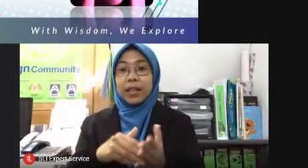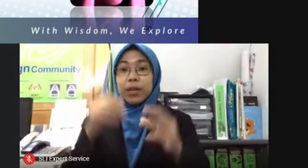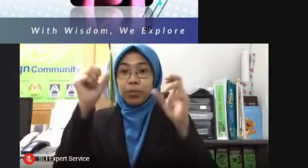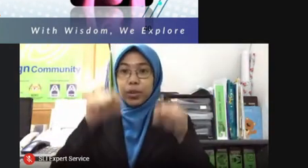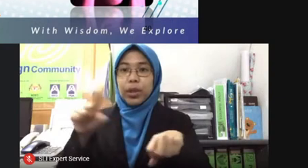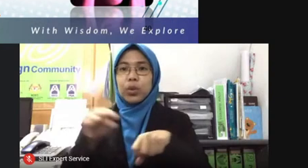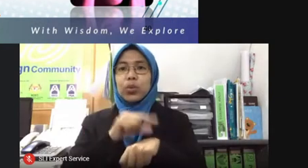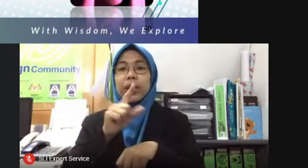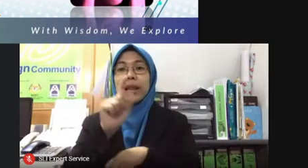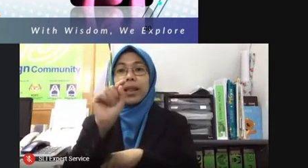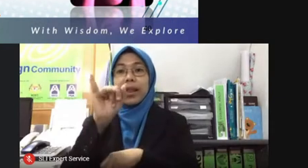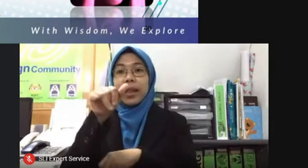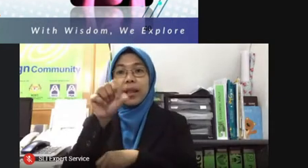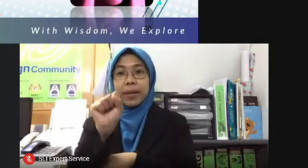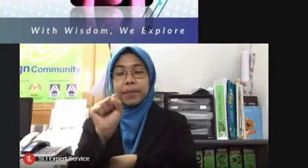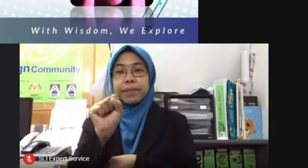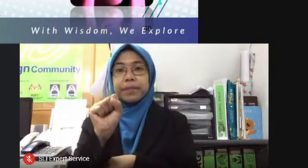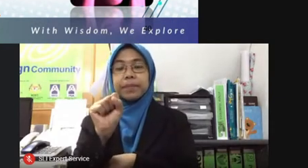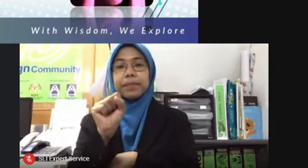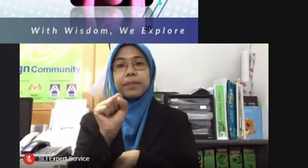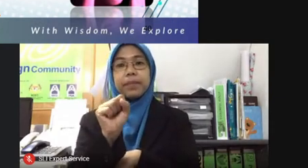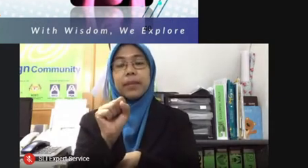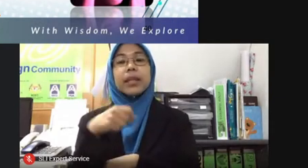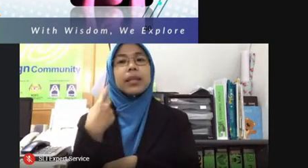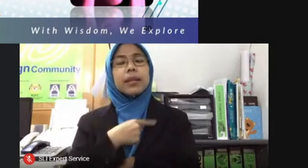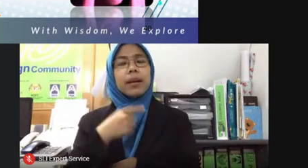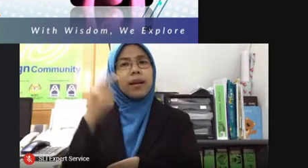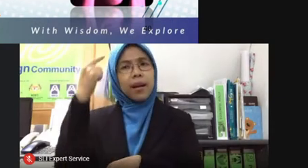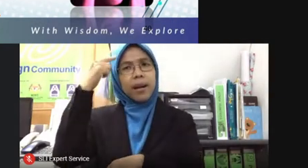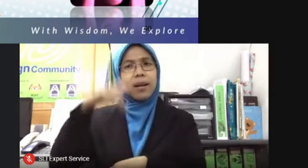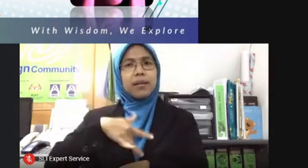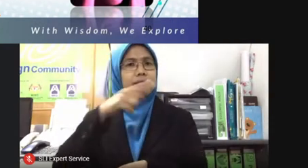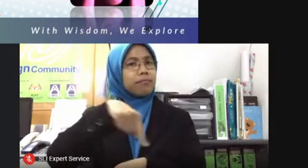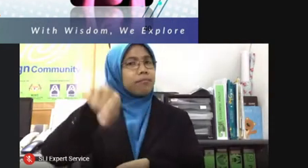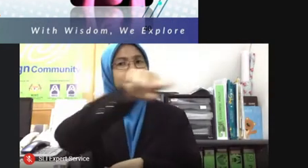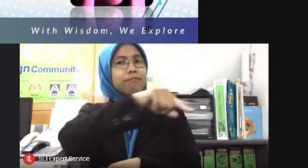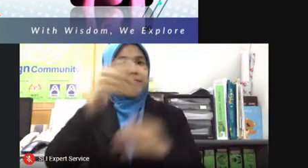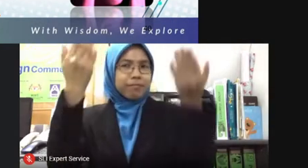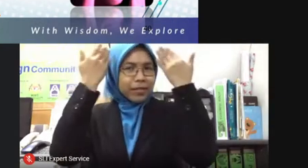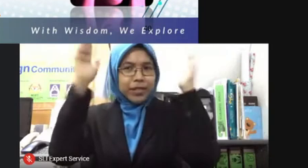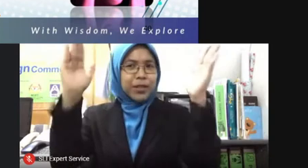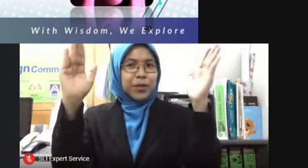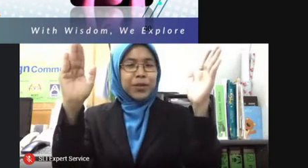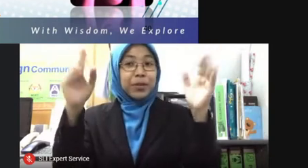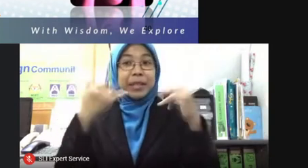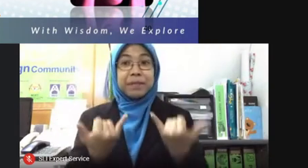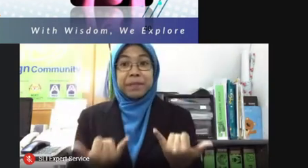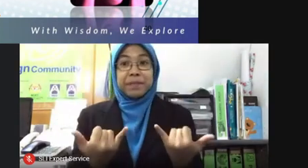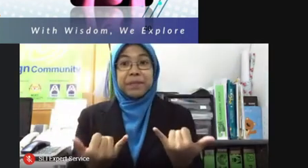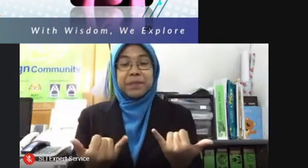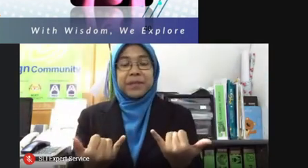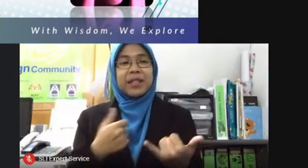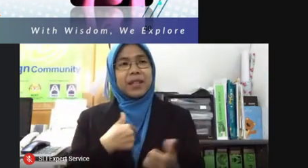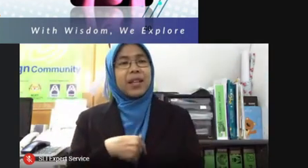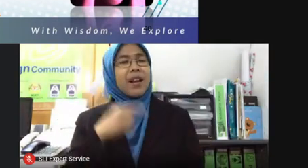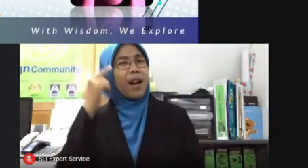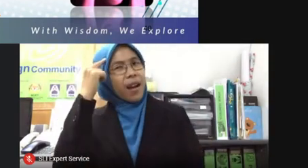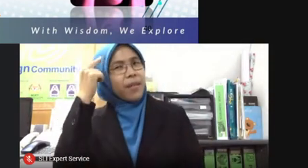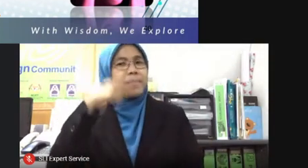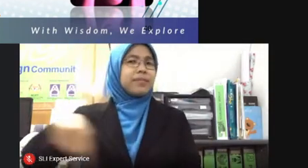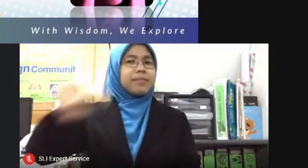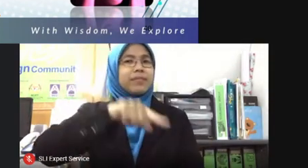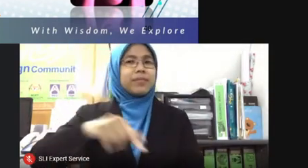gunakan tips kita. Kita anggap penonton tak, yang lain tak tahu pun. Macam hari ni kan, macam hari ni saya anggap